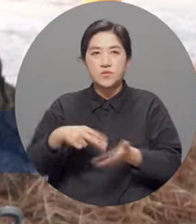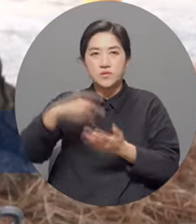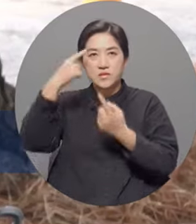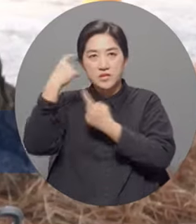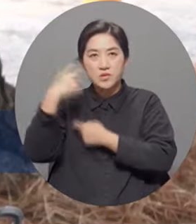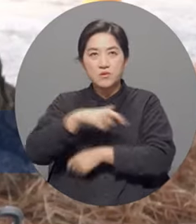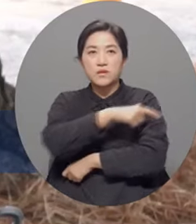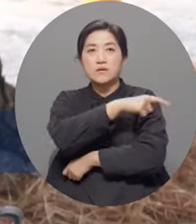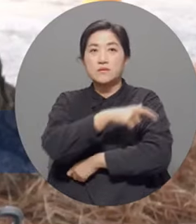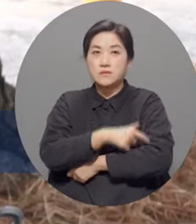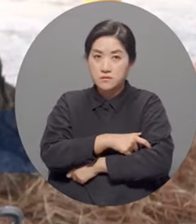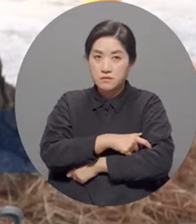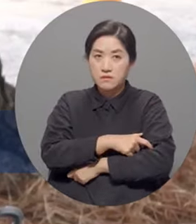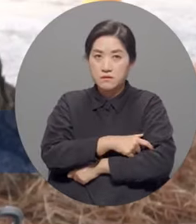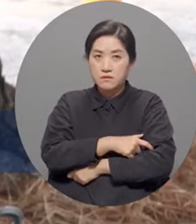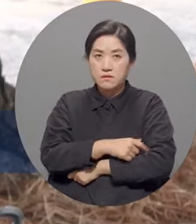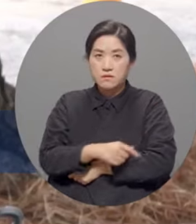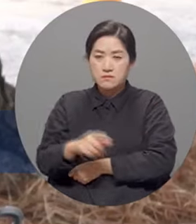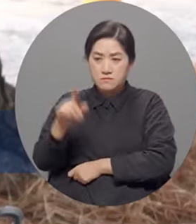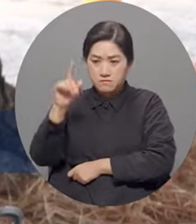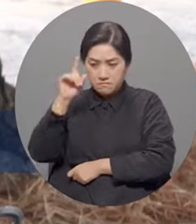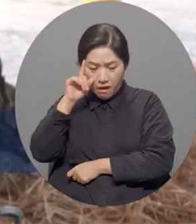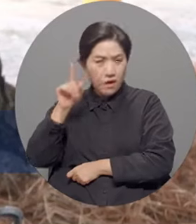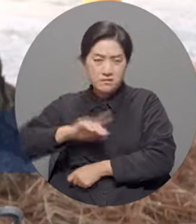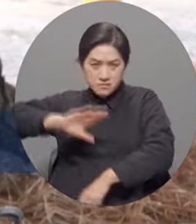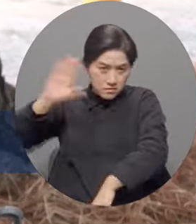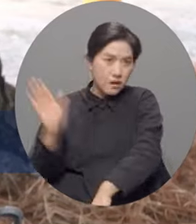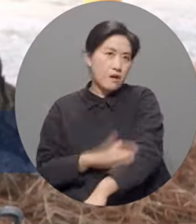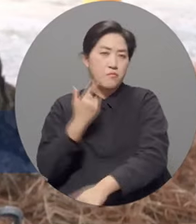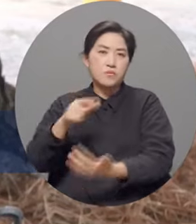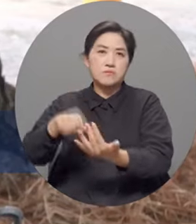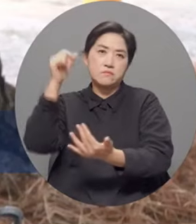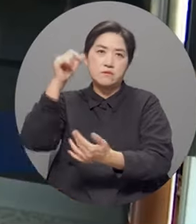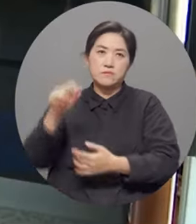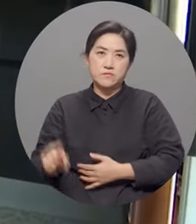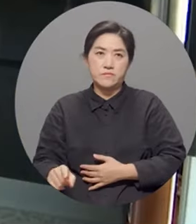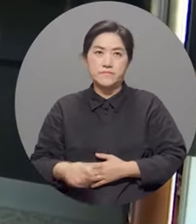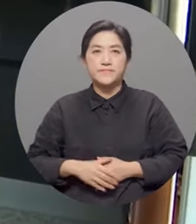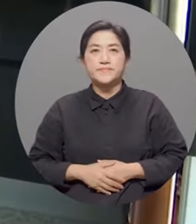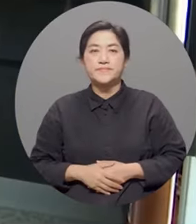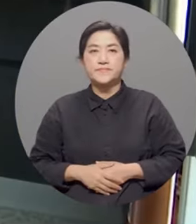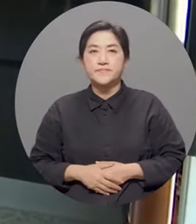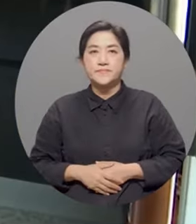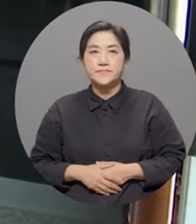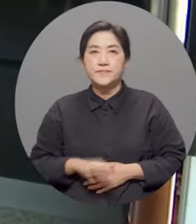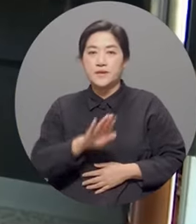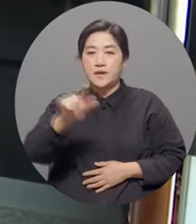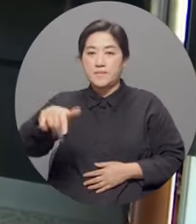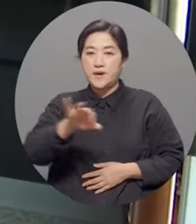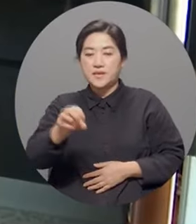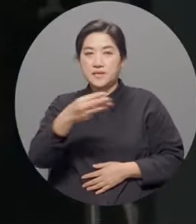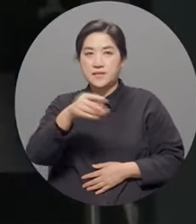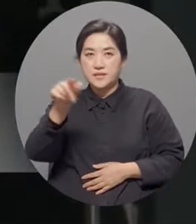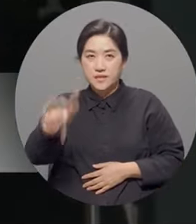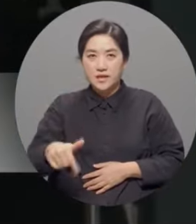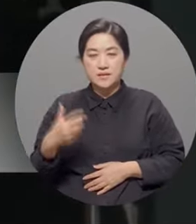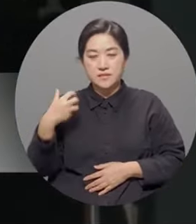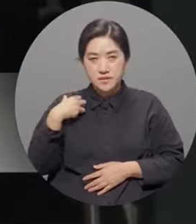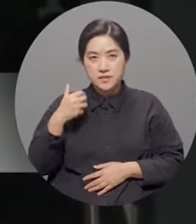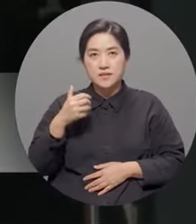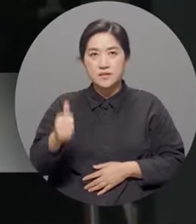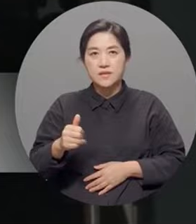독립기념관의 이사로 100% 이것은 적당하지 않은 인사다. 박이택 이사가 소장으로 있는